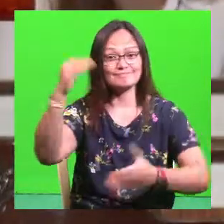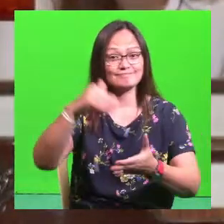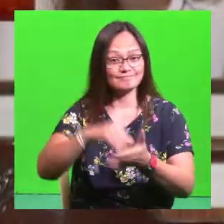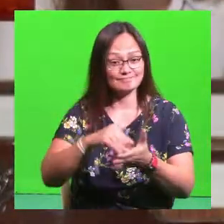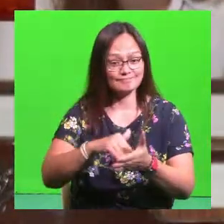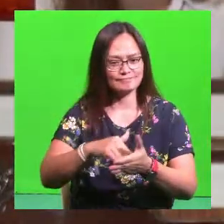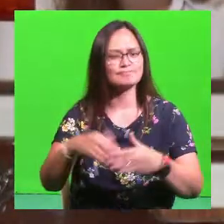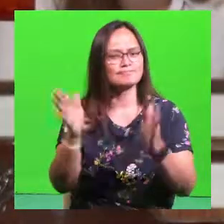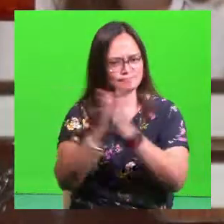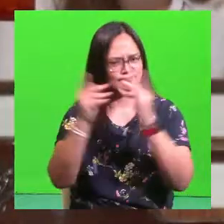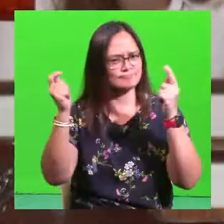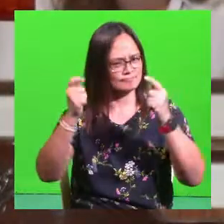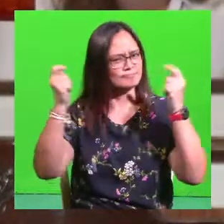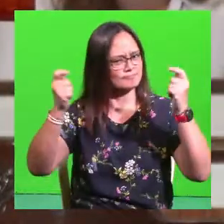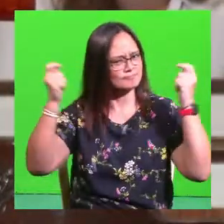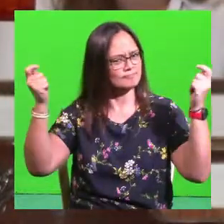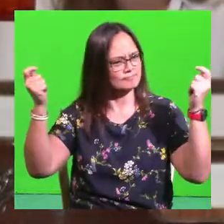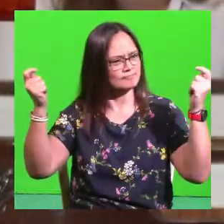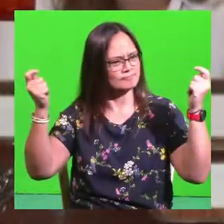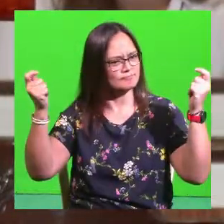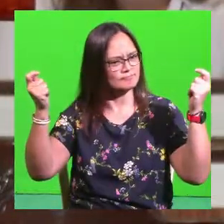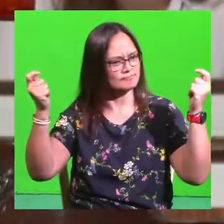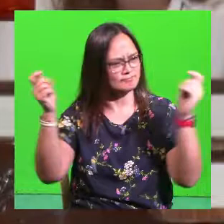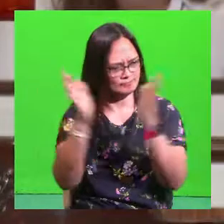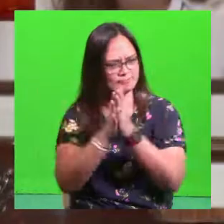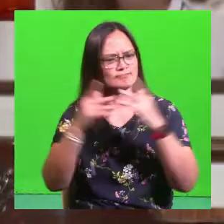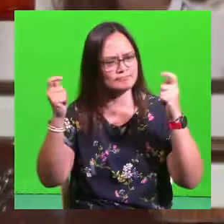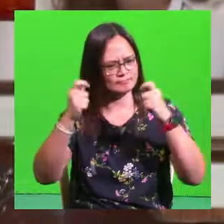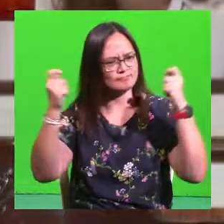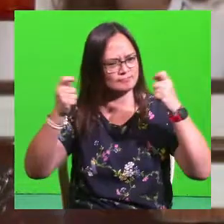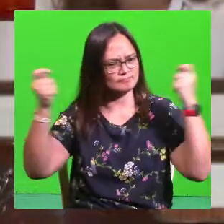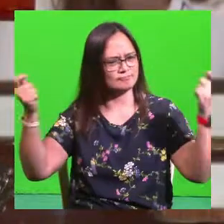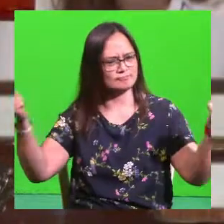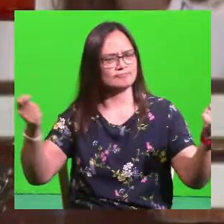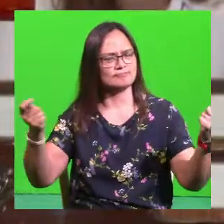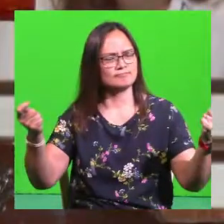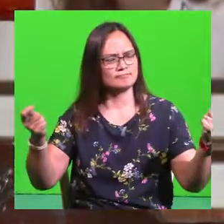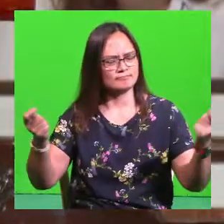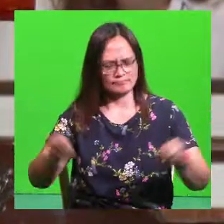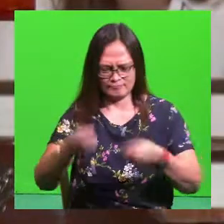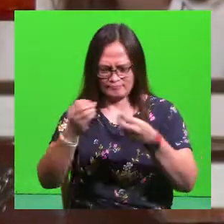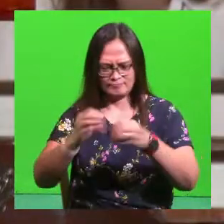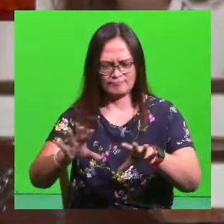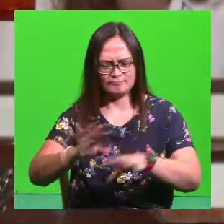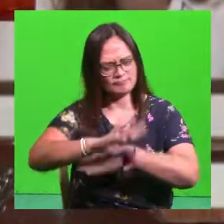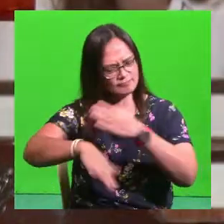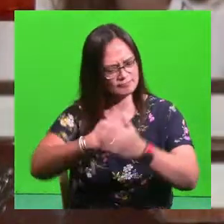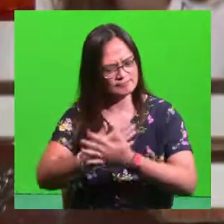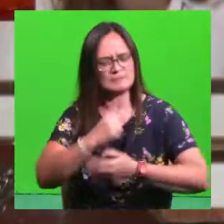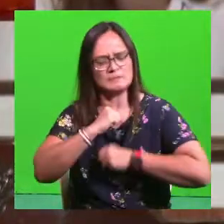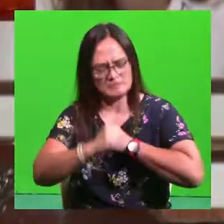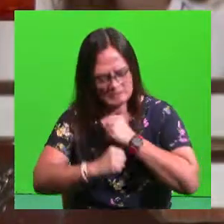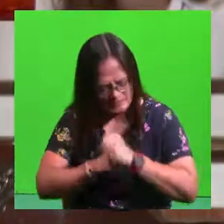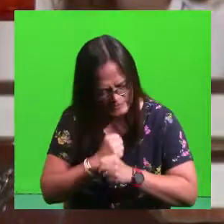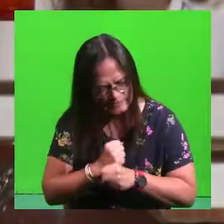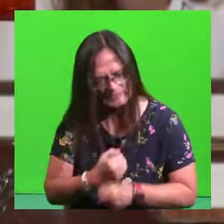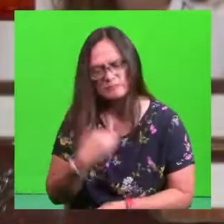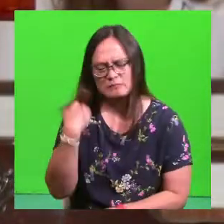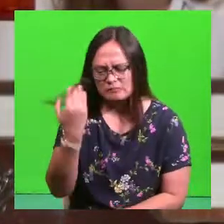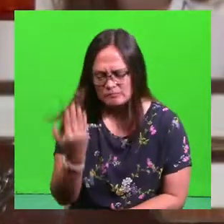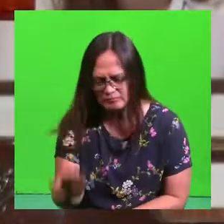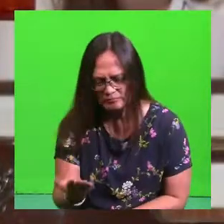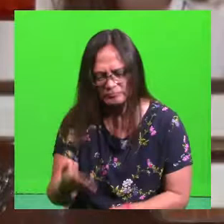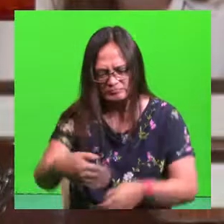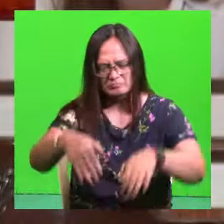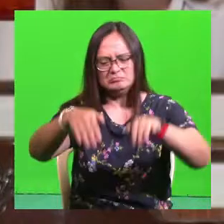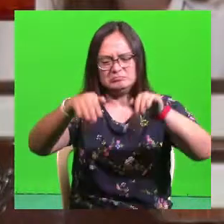no? Matagumpay sa likod ng lahat ng sakit at kamatayan at libingan. Ang tanong ay